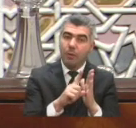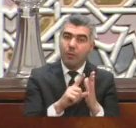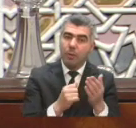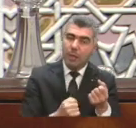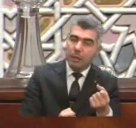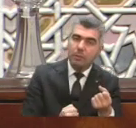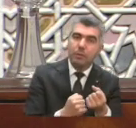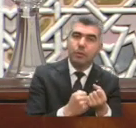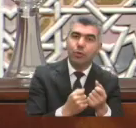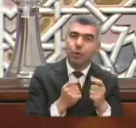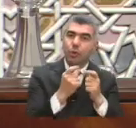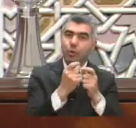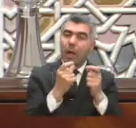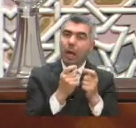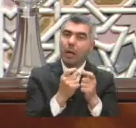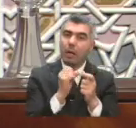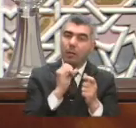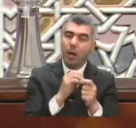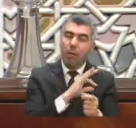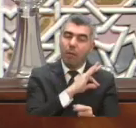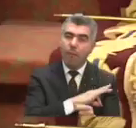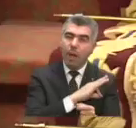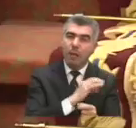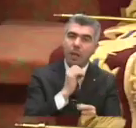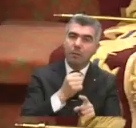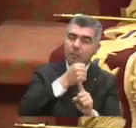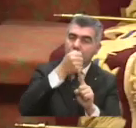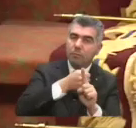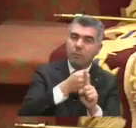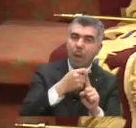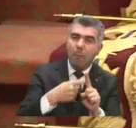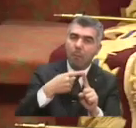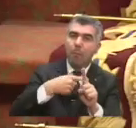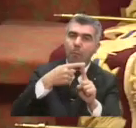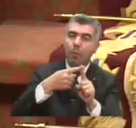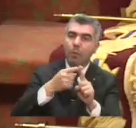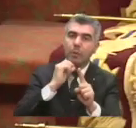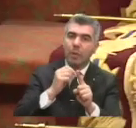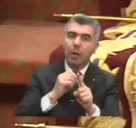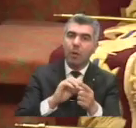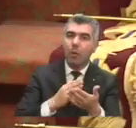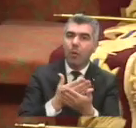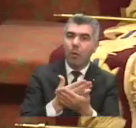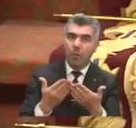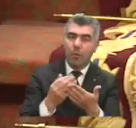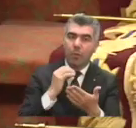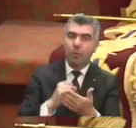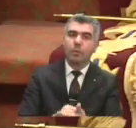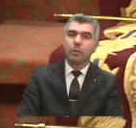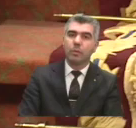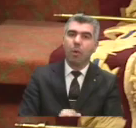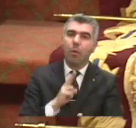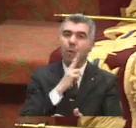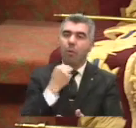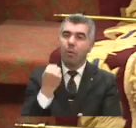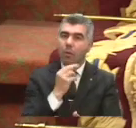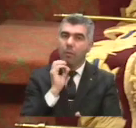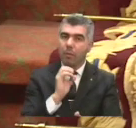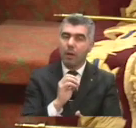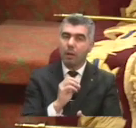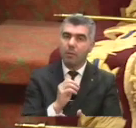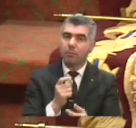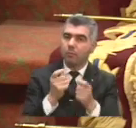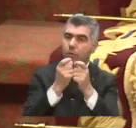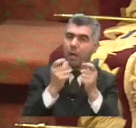هذه المقاولات باش تستفد من المجهود الكبير اللي كتعملوا كذلك الدولة فيما يخص